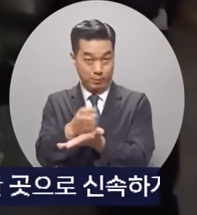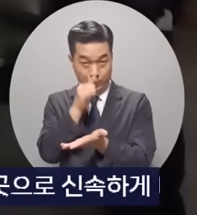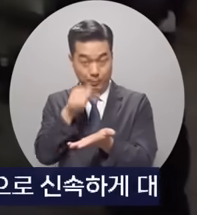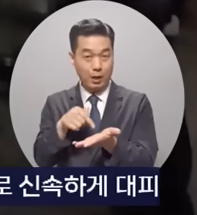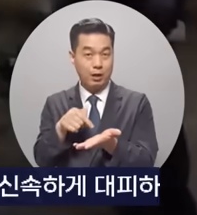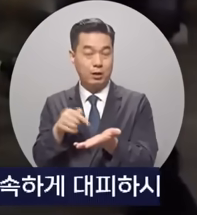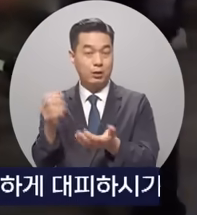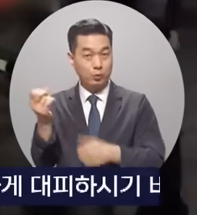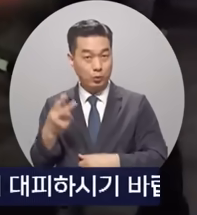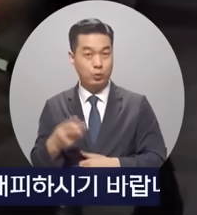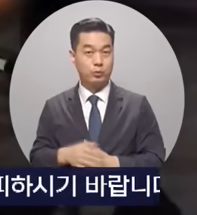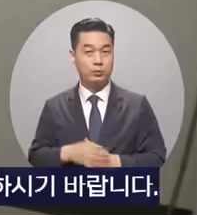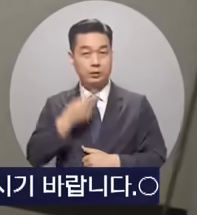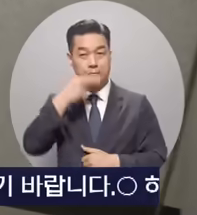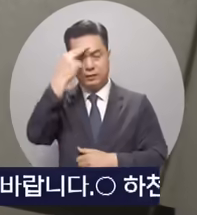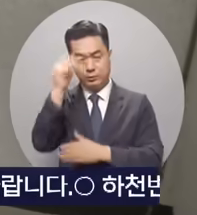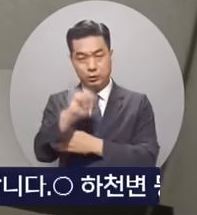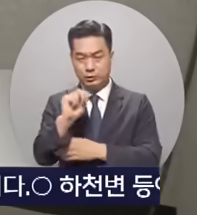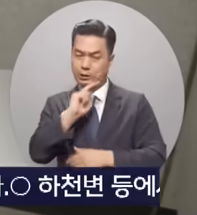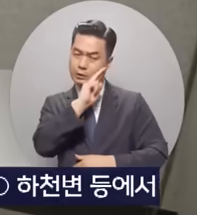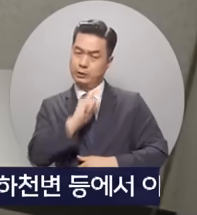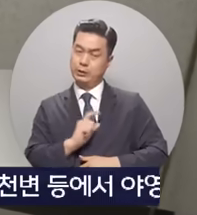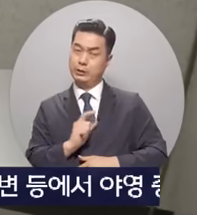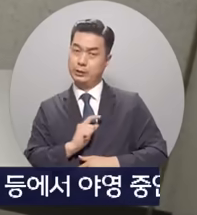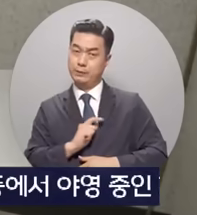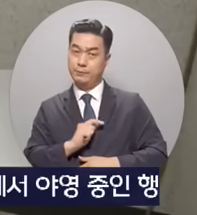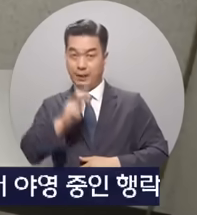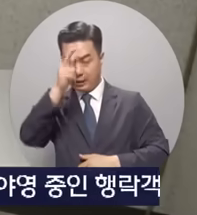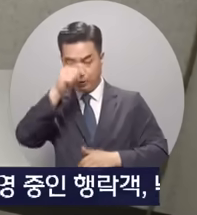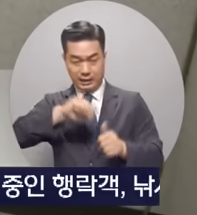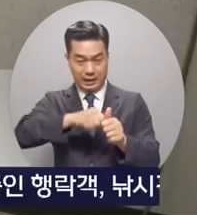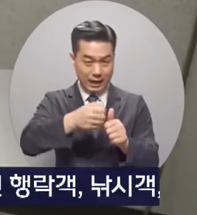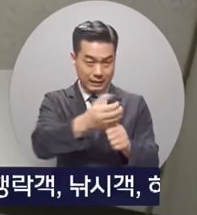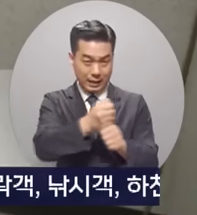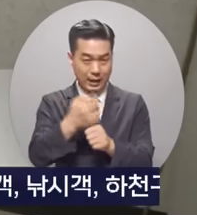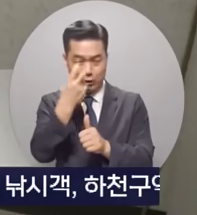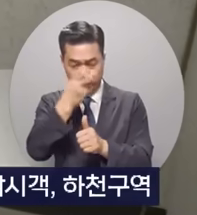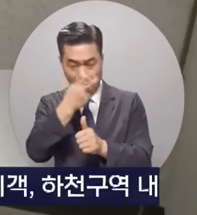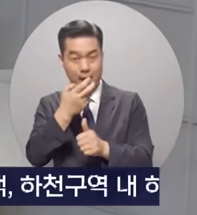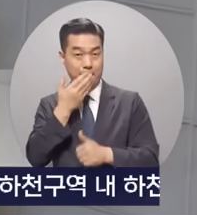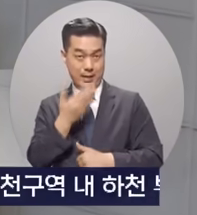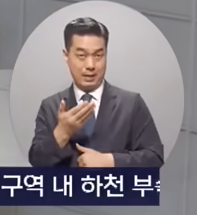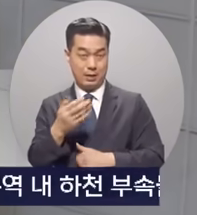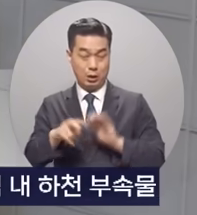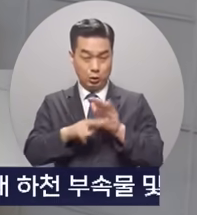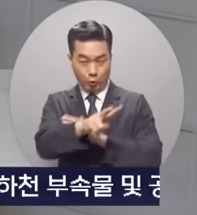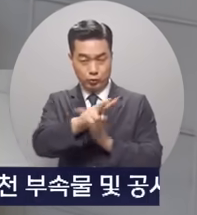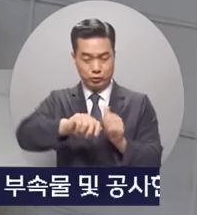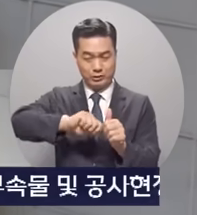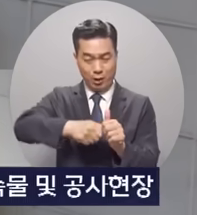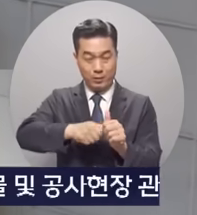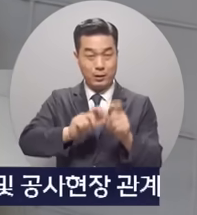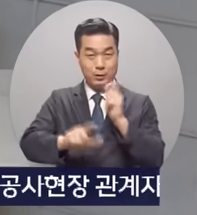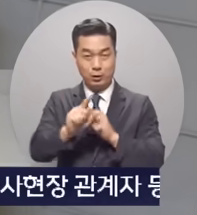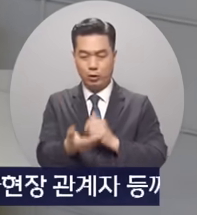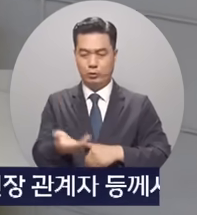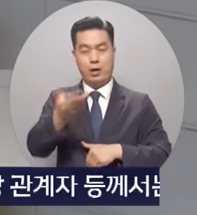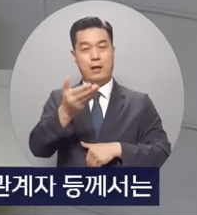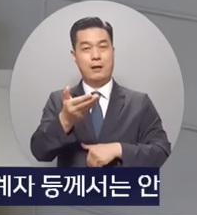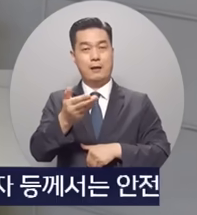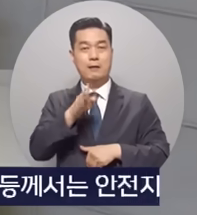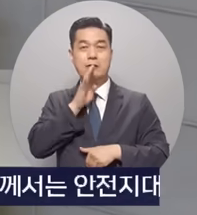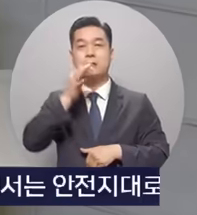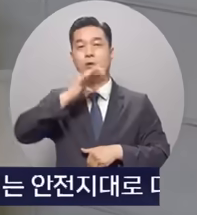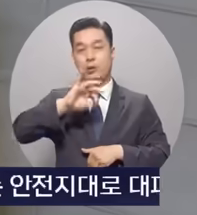더 나아가 음주운전 의심자에 대한 경찰의 강제 수사를 가능하게 하고 도주에 대한 처벌을 강화하는 등 실효성